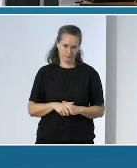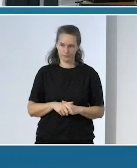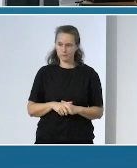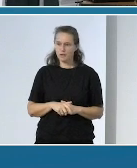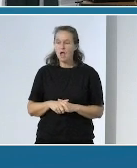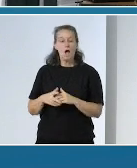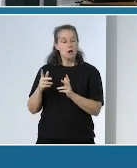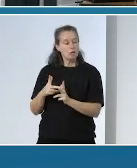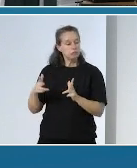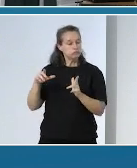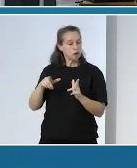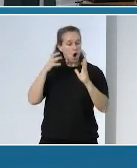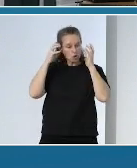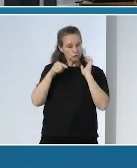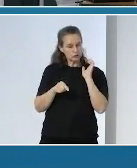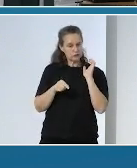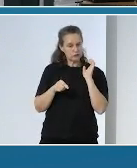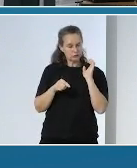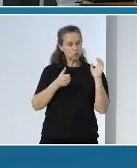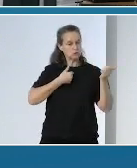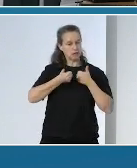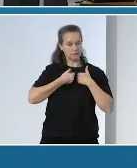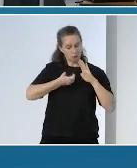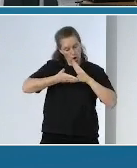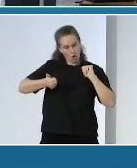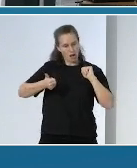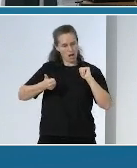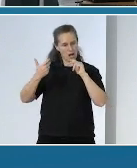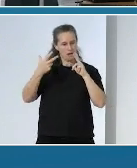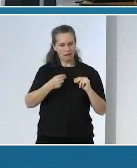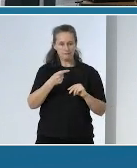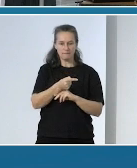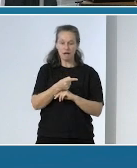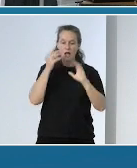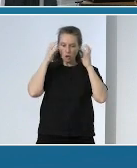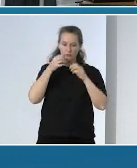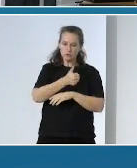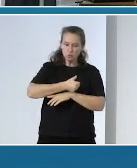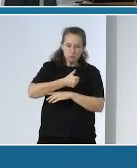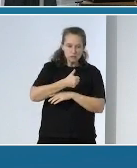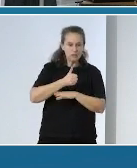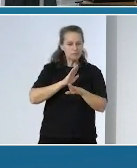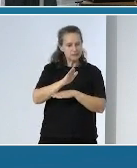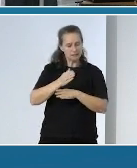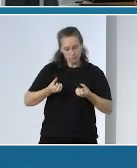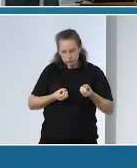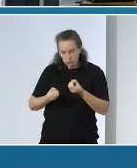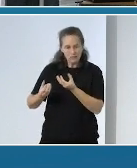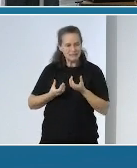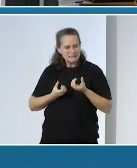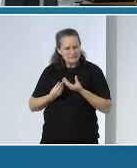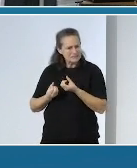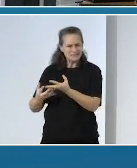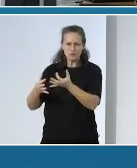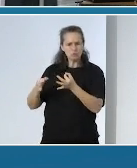Donc à cette période, l'orthophoniste du service prend le relais, et du coup, lui, il va stimuler tout ce qui est capacité de